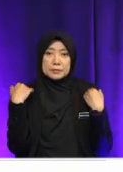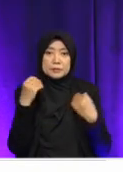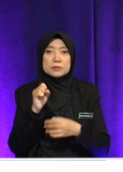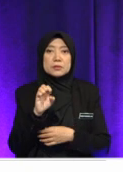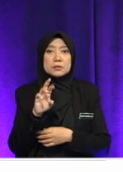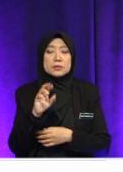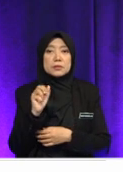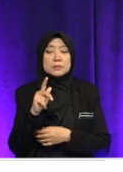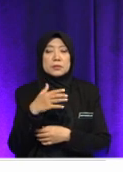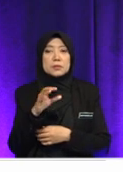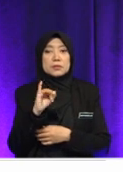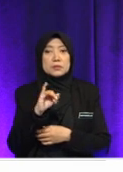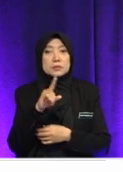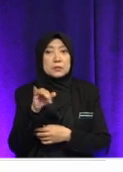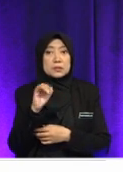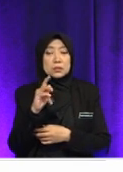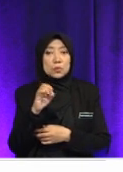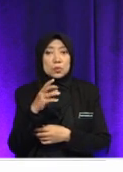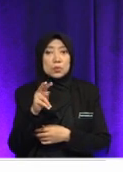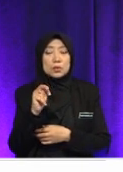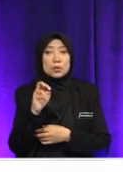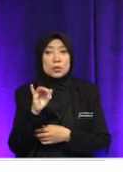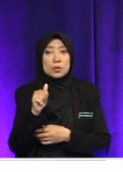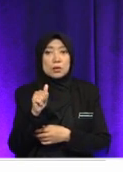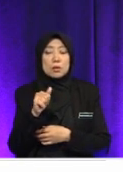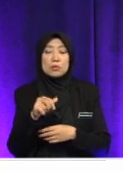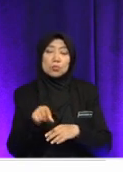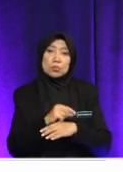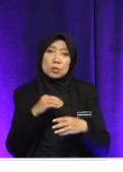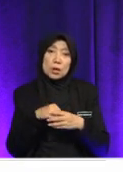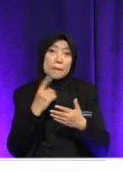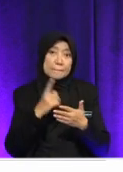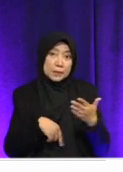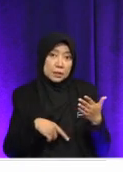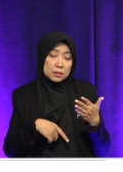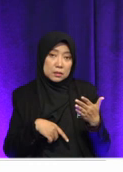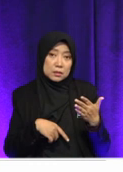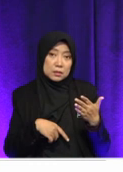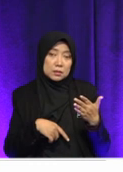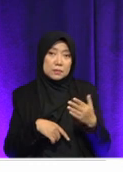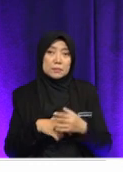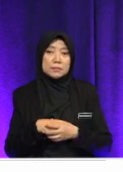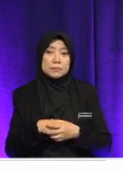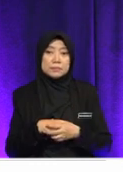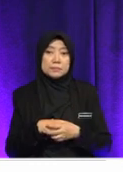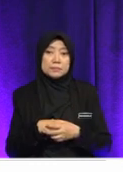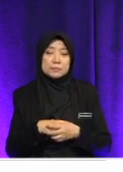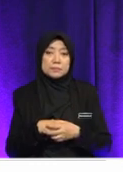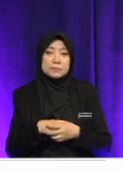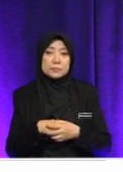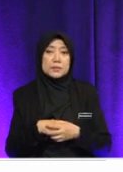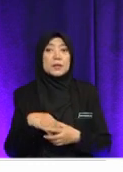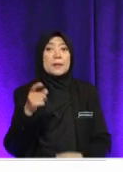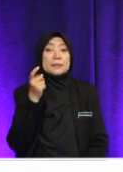zirco Nia Oke zikunian nih seram ini kita guna dalam apa implan gigi